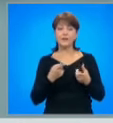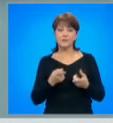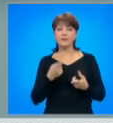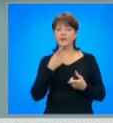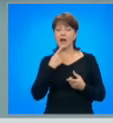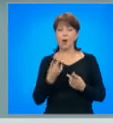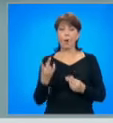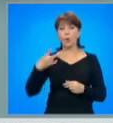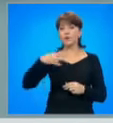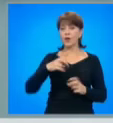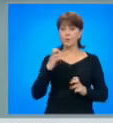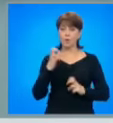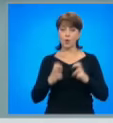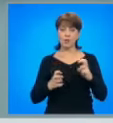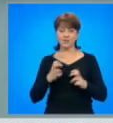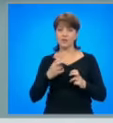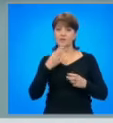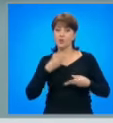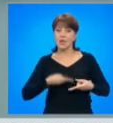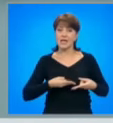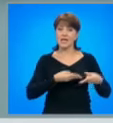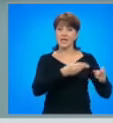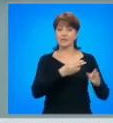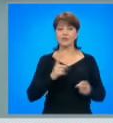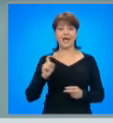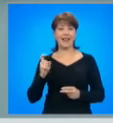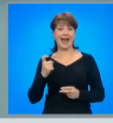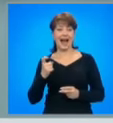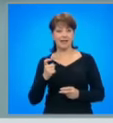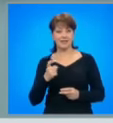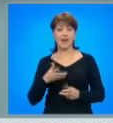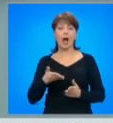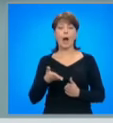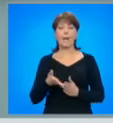удвоим производството и износа на газ към Европа. Имаме ресурси.